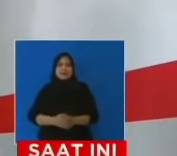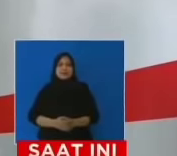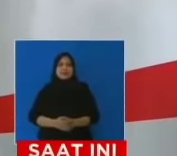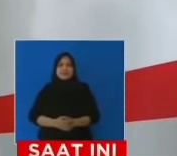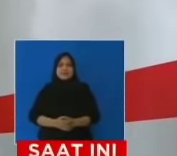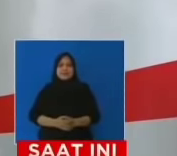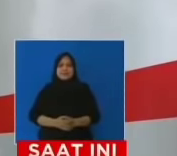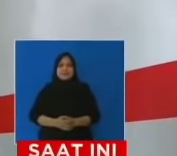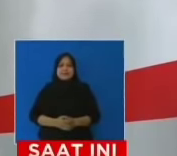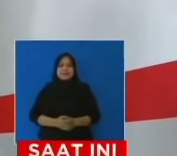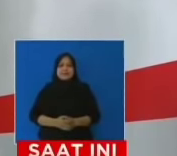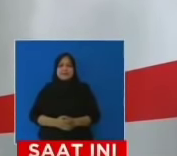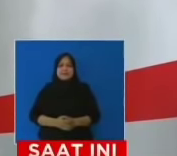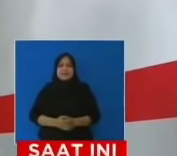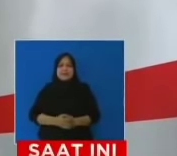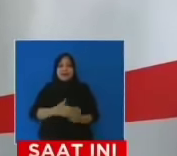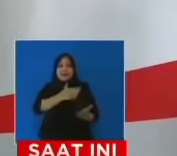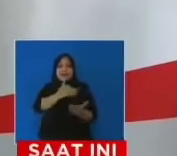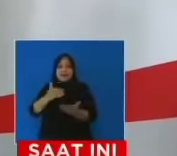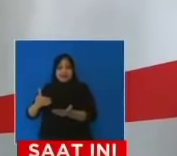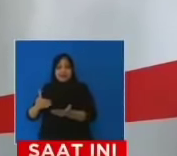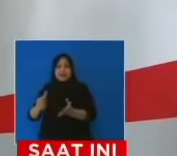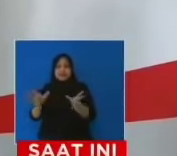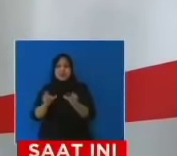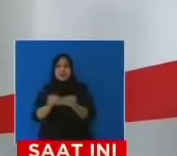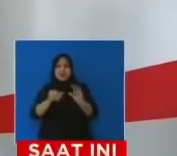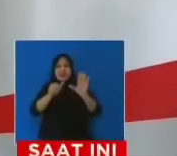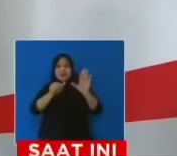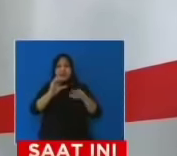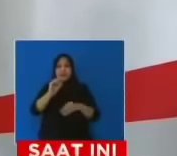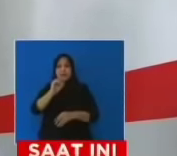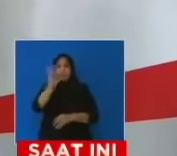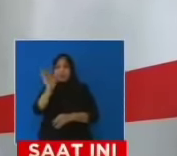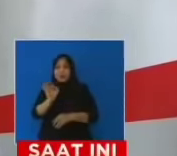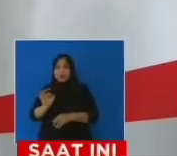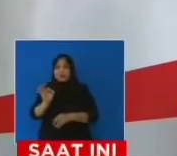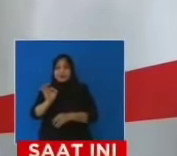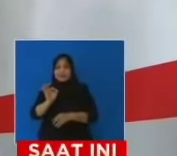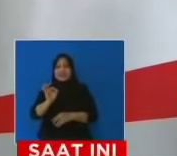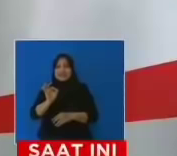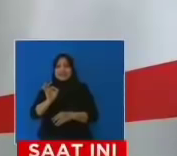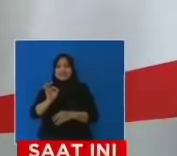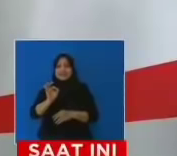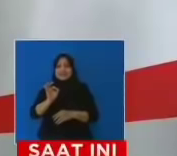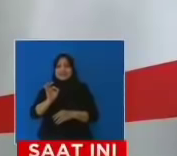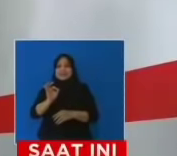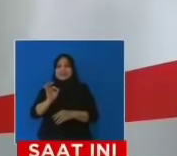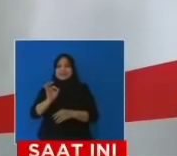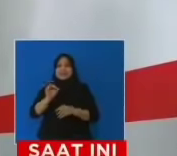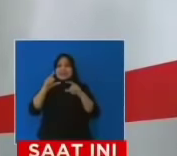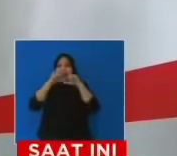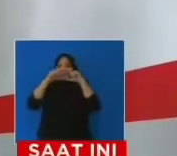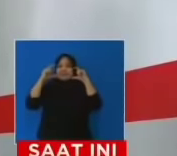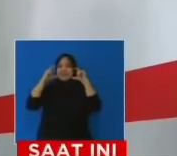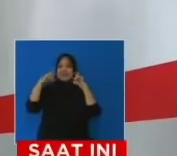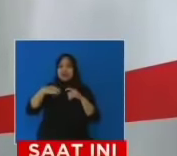Data menunjukkan lebih dari 60% efektivitas masker kain ini untuk mencegah